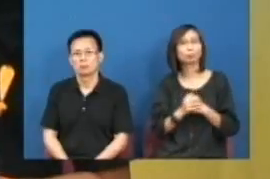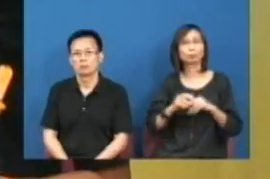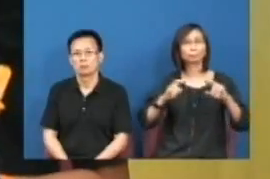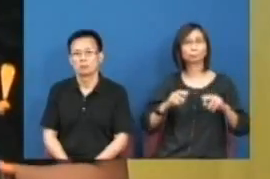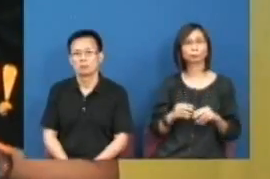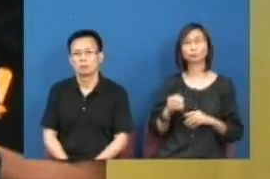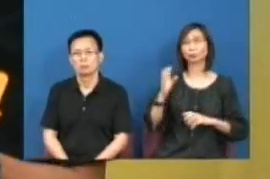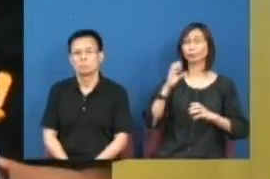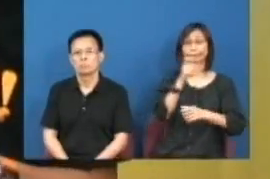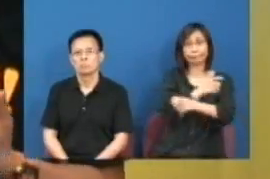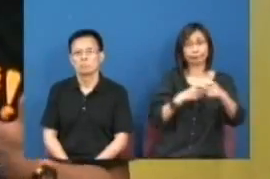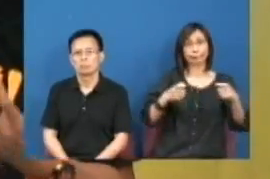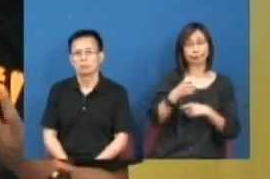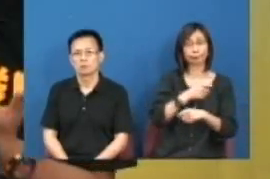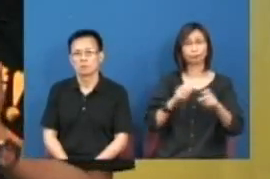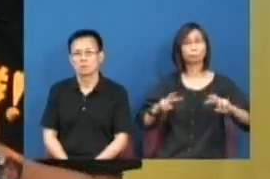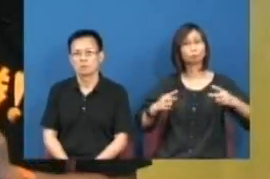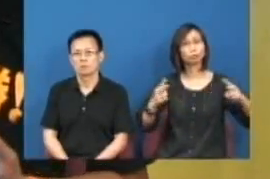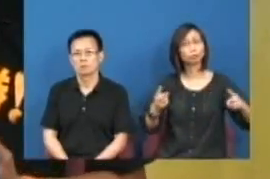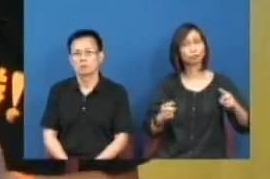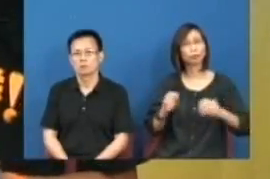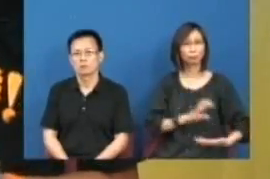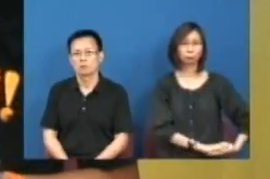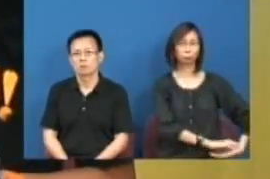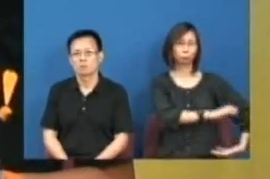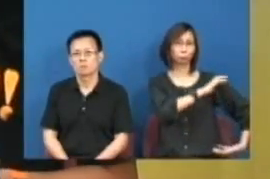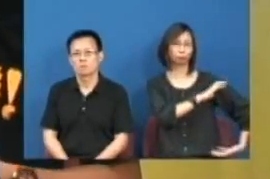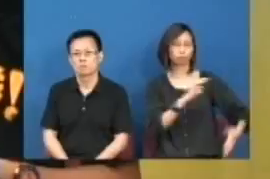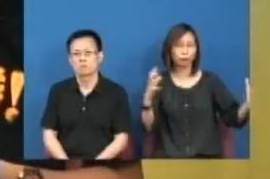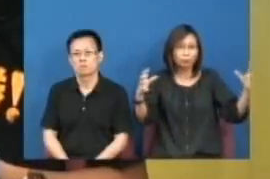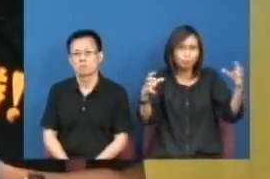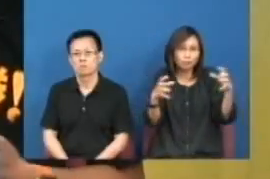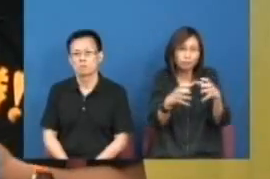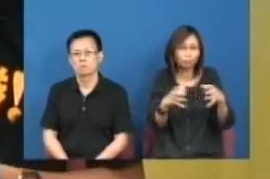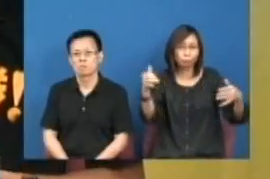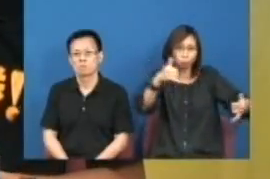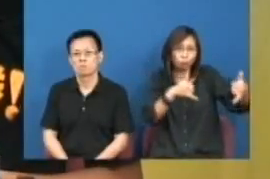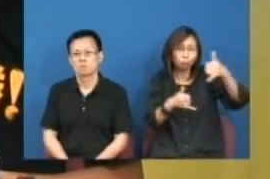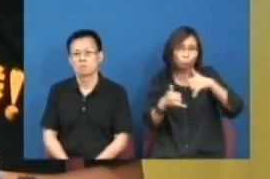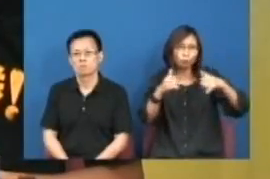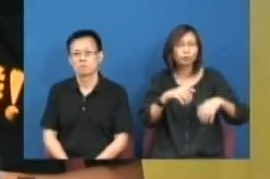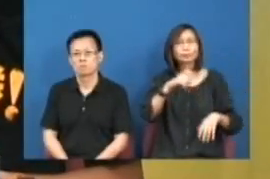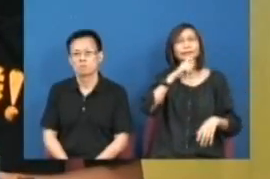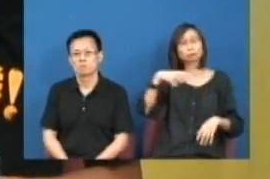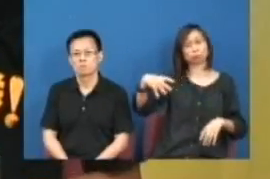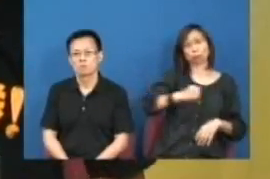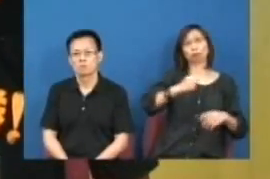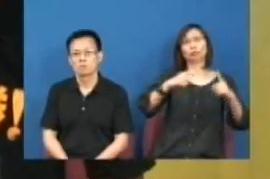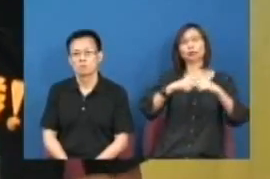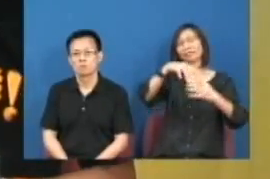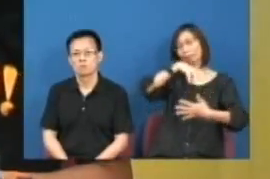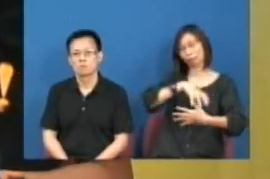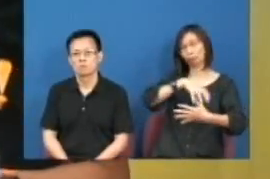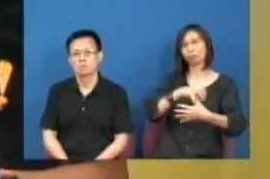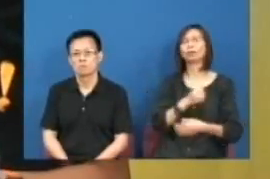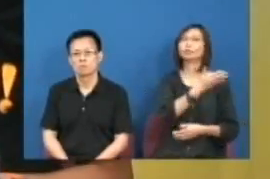嘅財富再進一步集中喺一啲有權勢人手上面，咁我諗大家其實依方面都好清楚㗎啦，咁樣